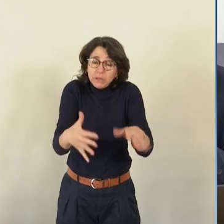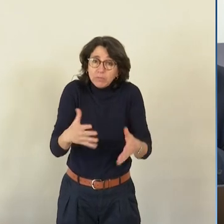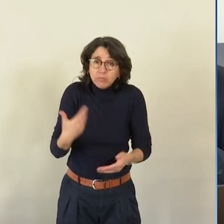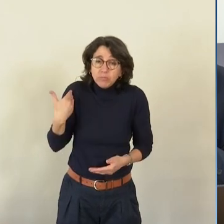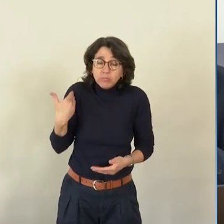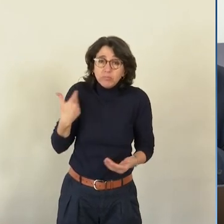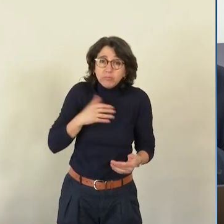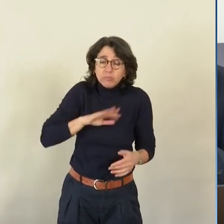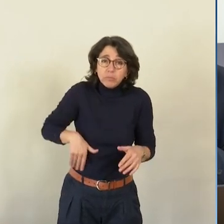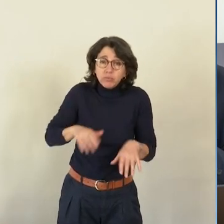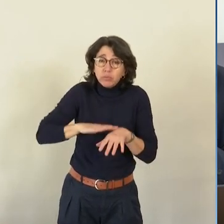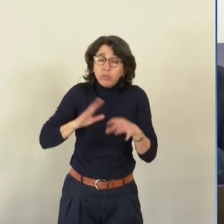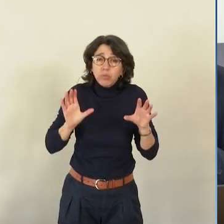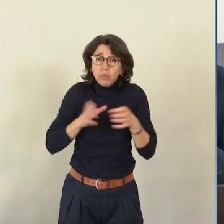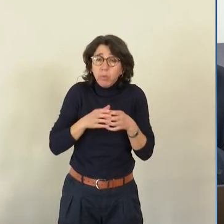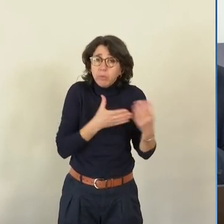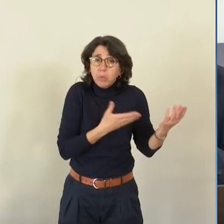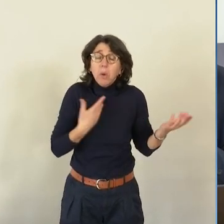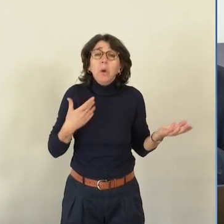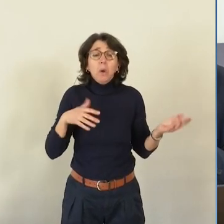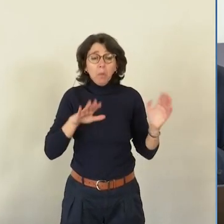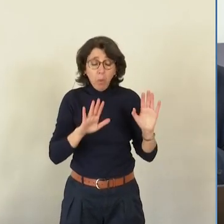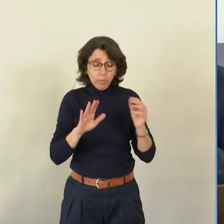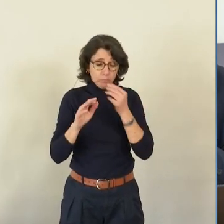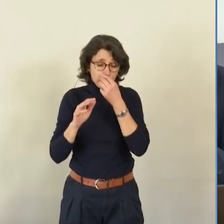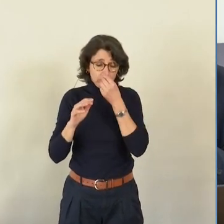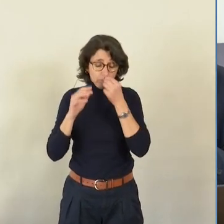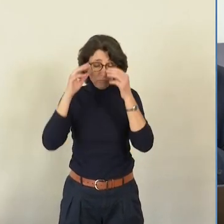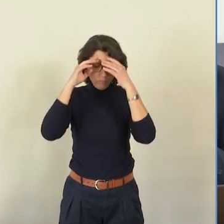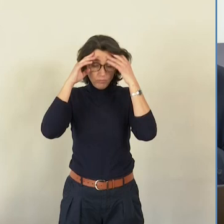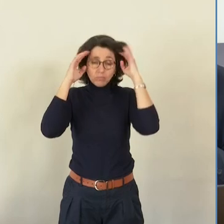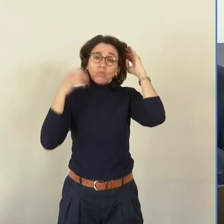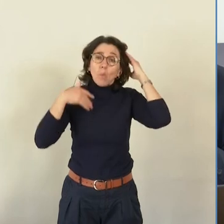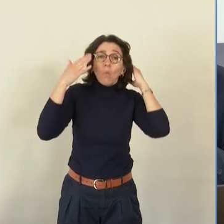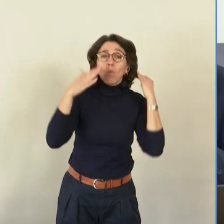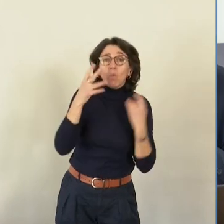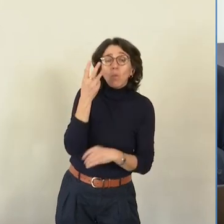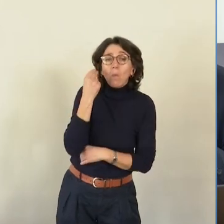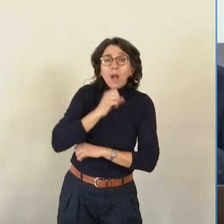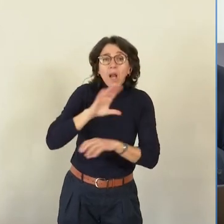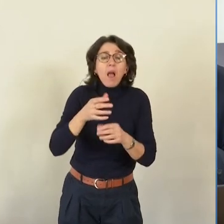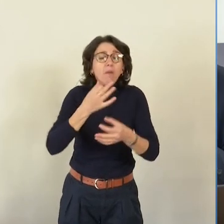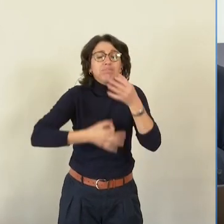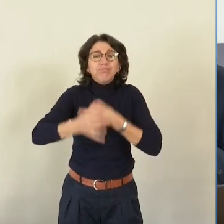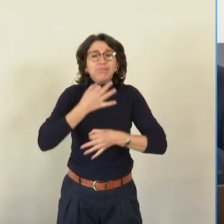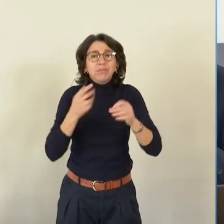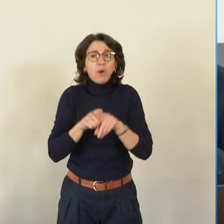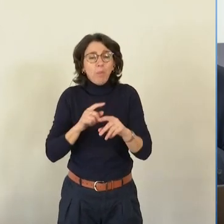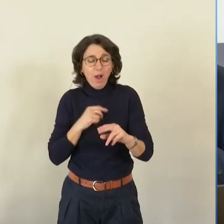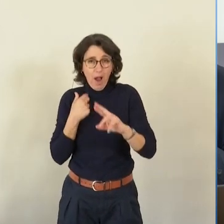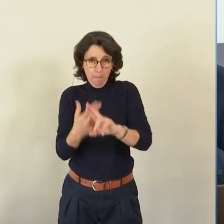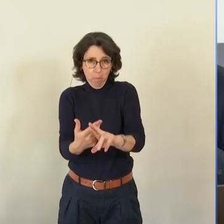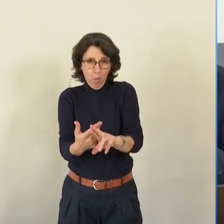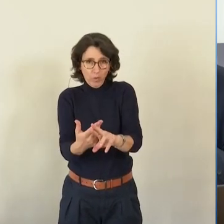mais je je mesure bien ici que l'objet de vos propos n'est pas de d'obtenir une réponse de ma